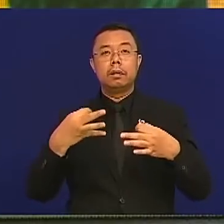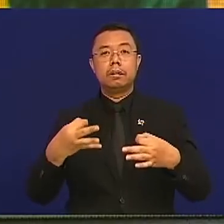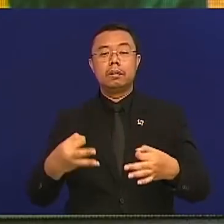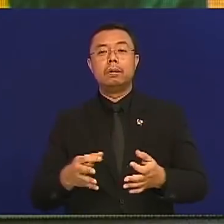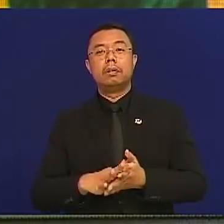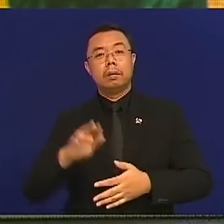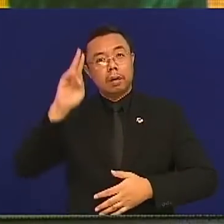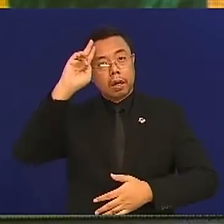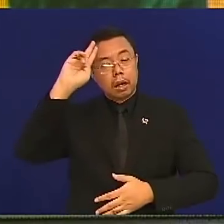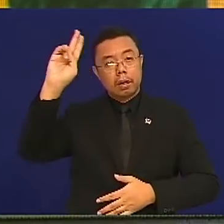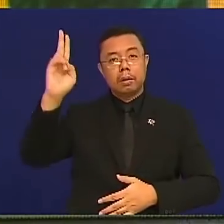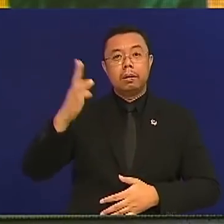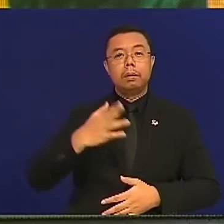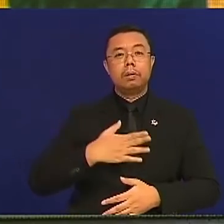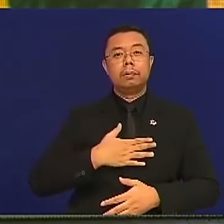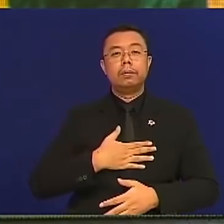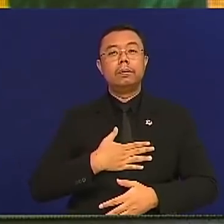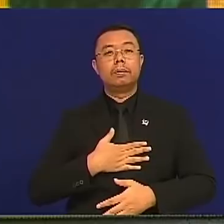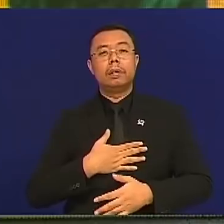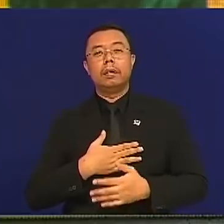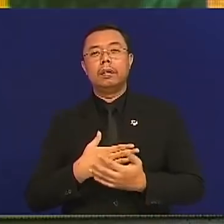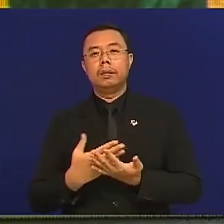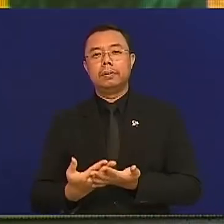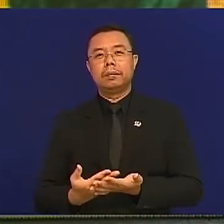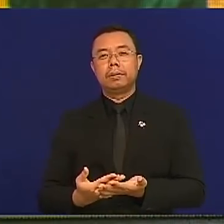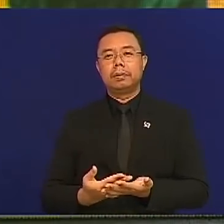jiwa-jiwa Tuhanku,